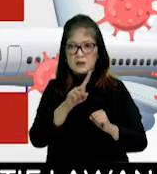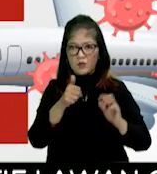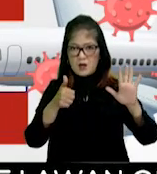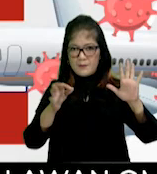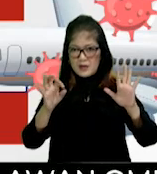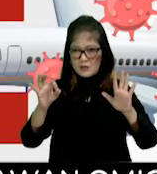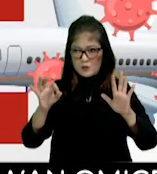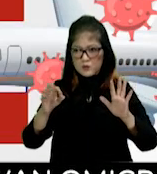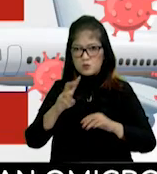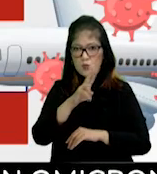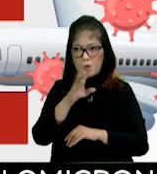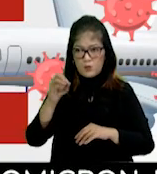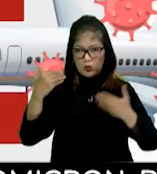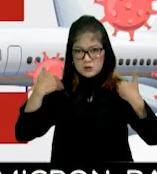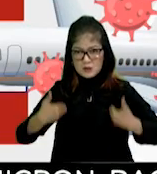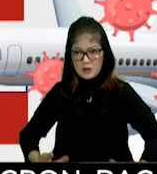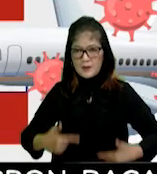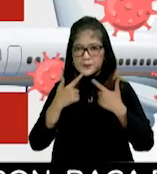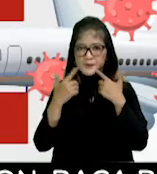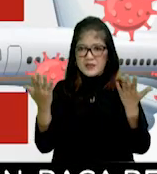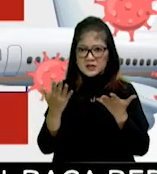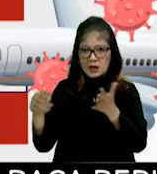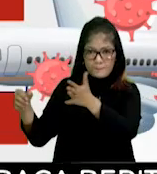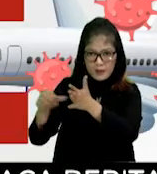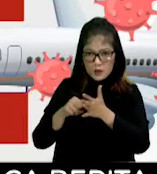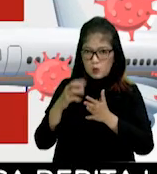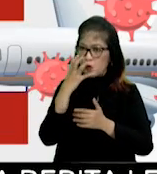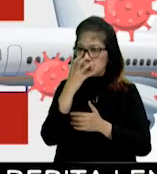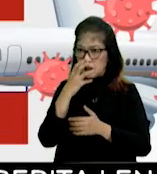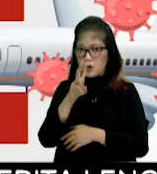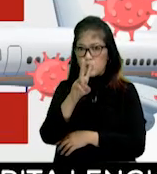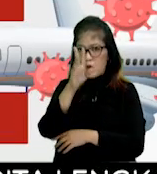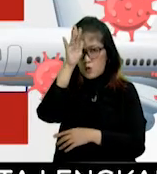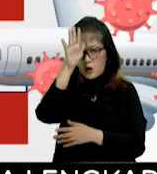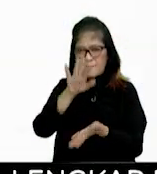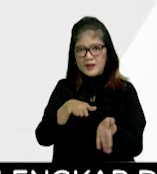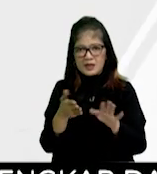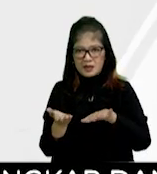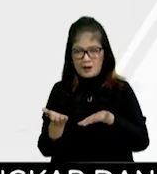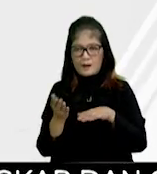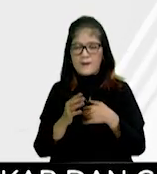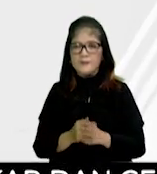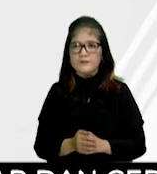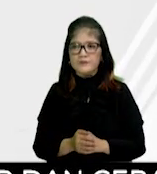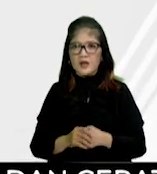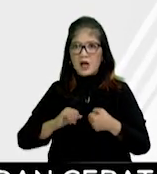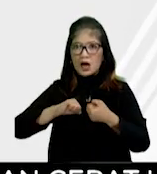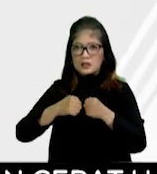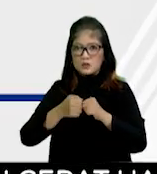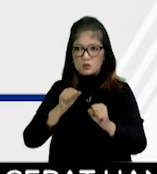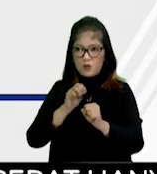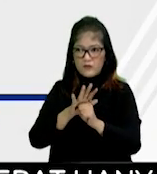diantaranya mengalami gejala sedang dan membutuhkan pertolongan oksigen, dan 2 orang meninggal dunia. Kasus COVID-19 varian